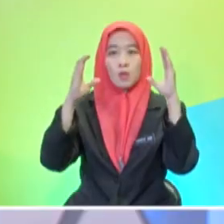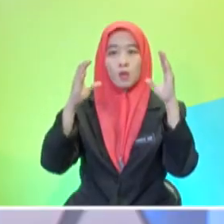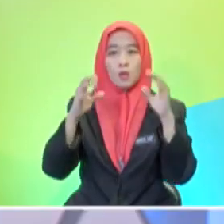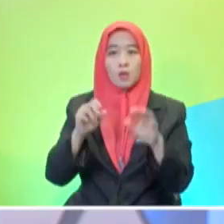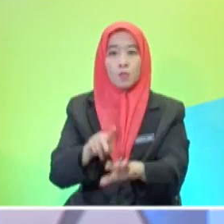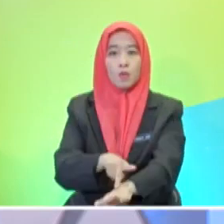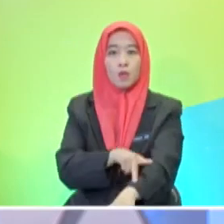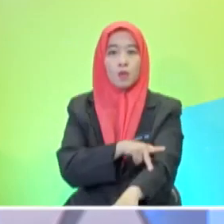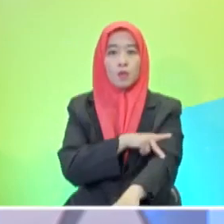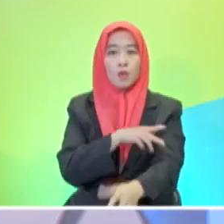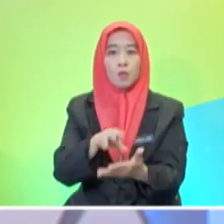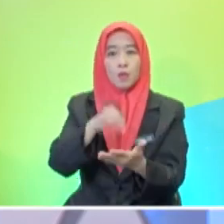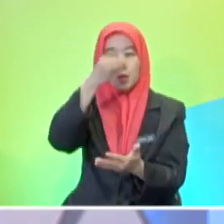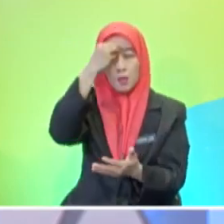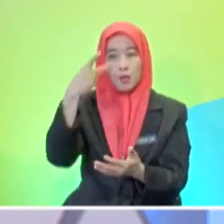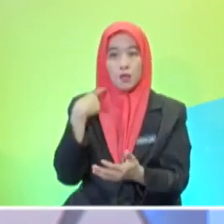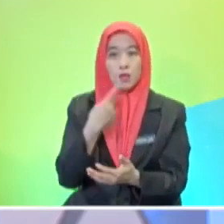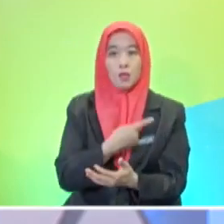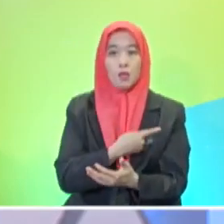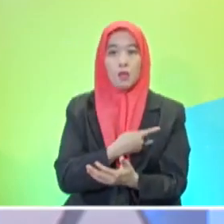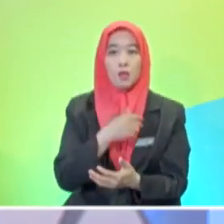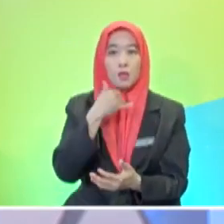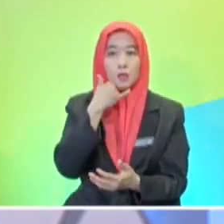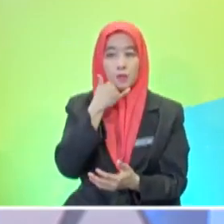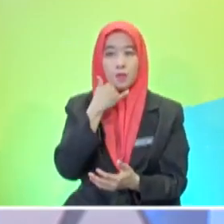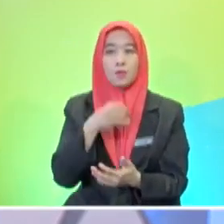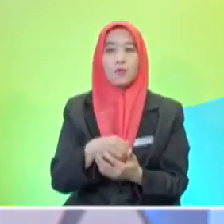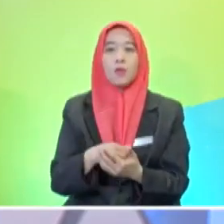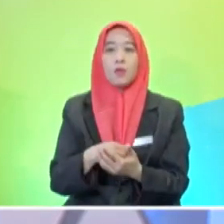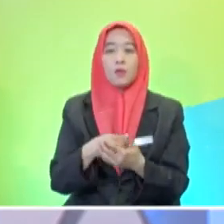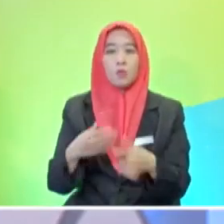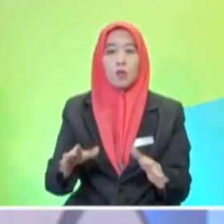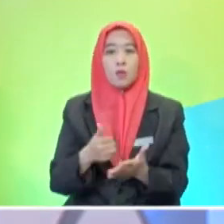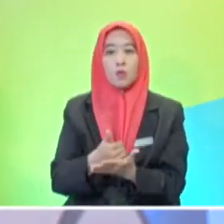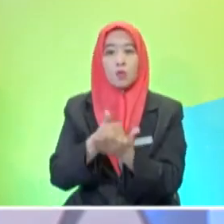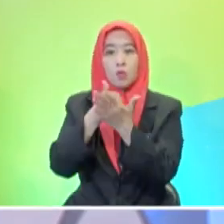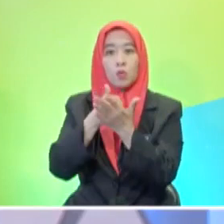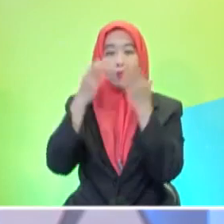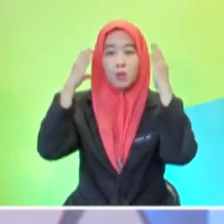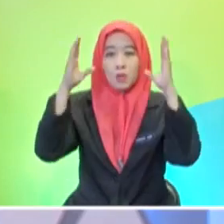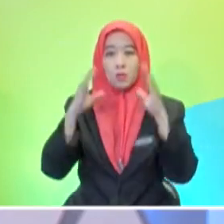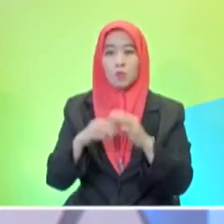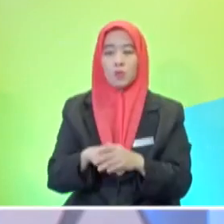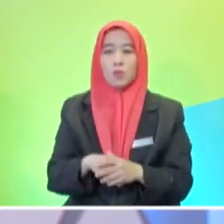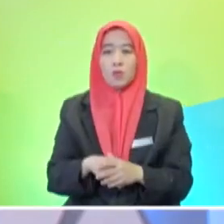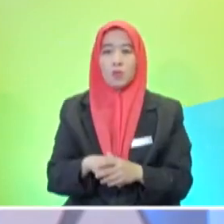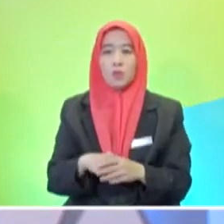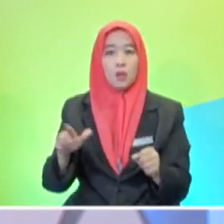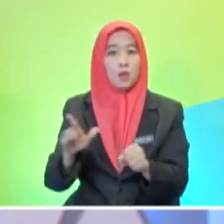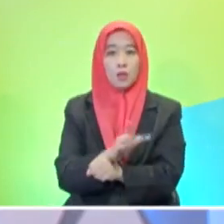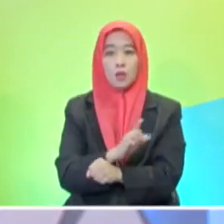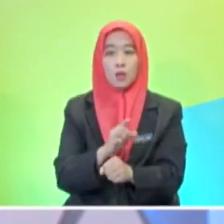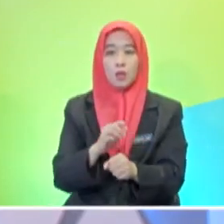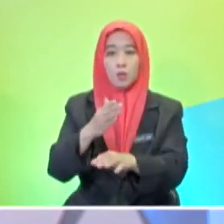sepanjang pembelajaran kita pada hari ini. Okey, Syafika dah tolong cikgu lengkapkan urutan peringkat pembesaran